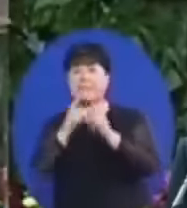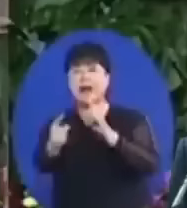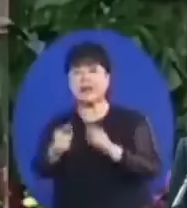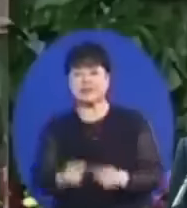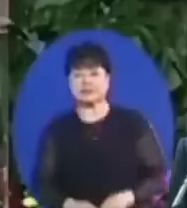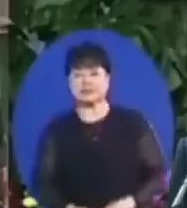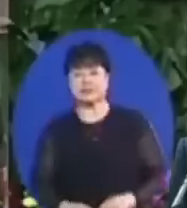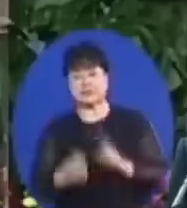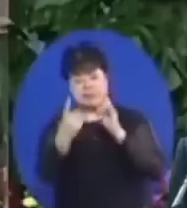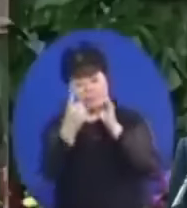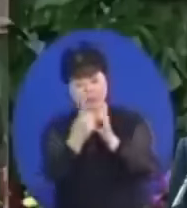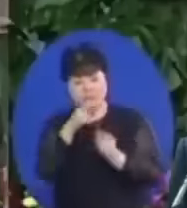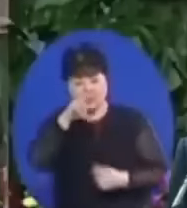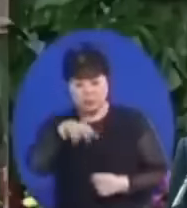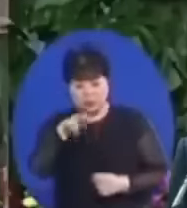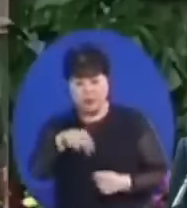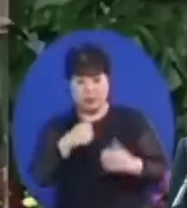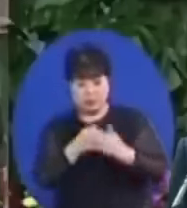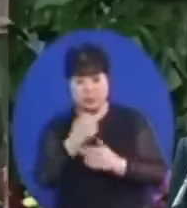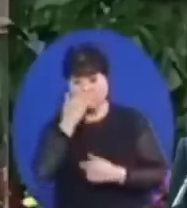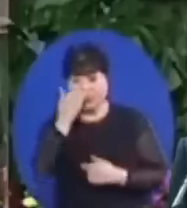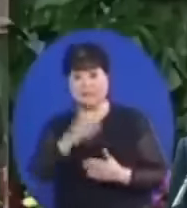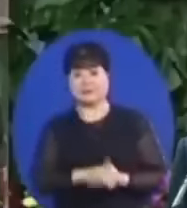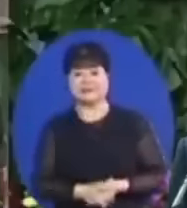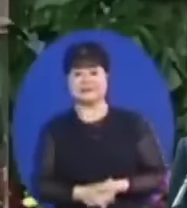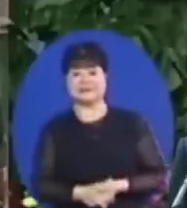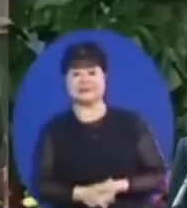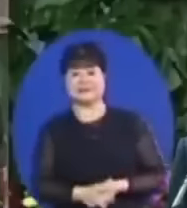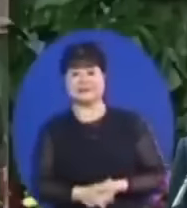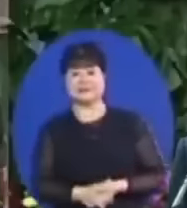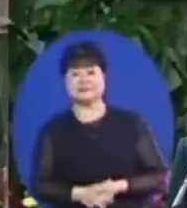말씀을 접함으로 얻은 능력인 것입니다.